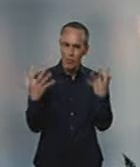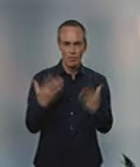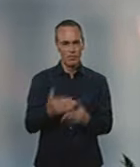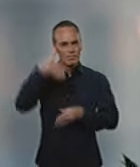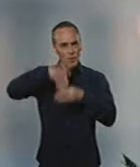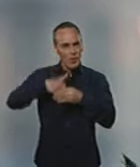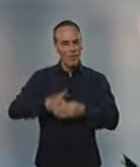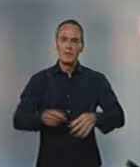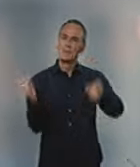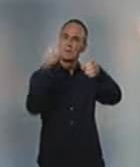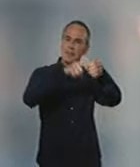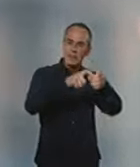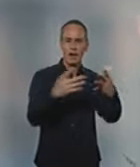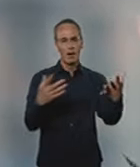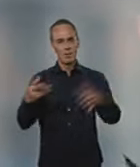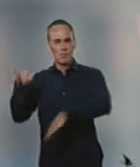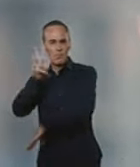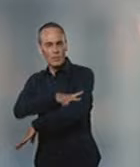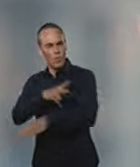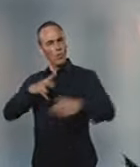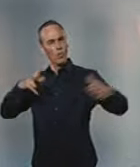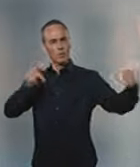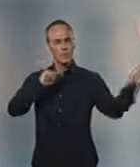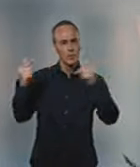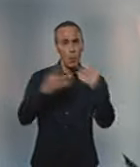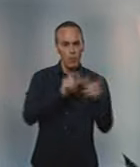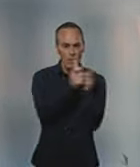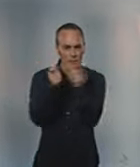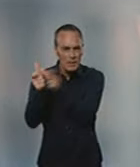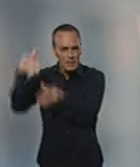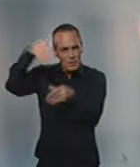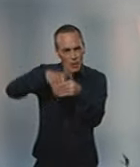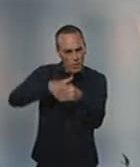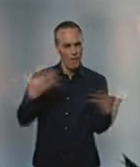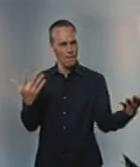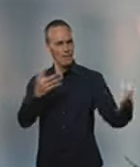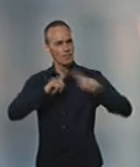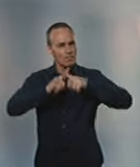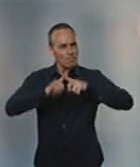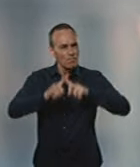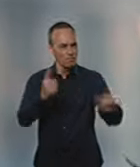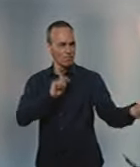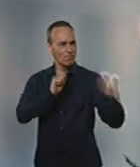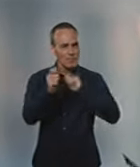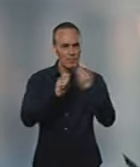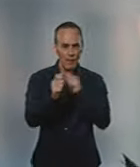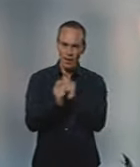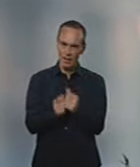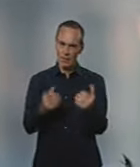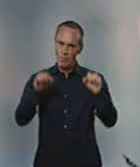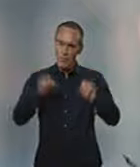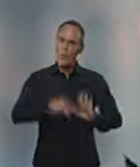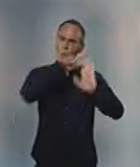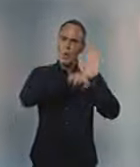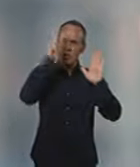collective descendra jusque dans prise où il sera possible avec l'accord de tous de déroger